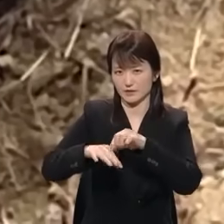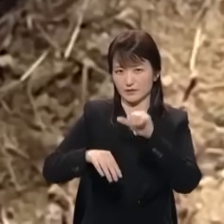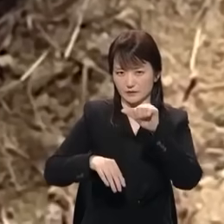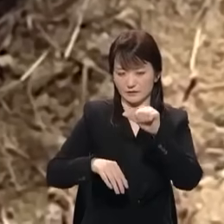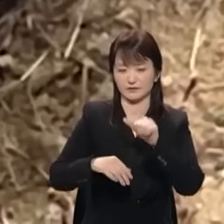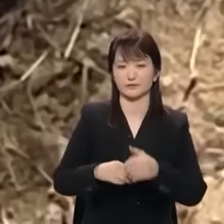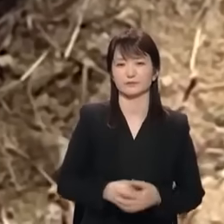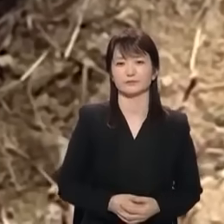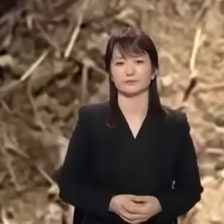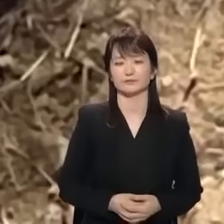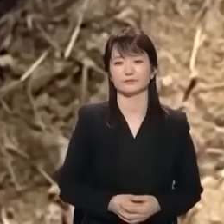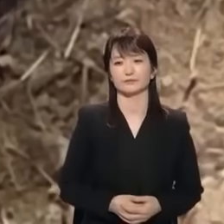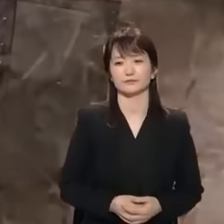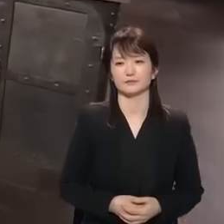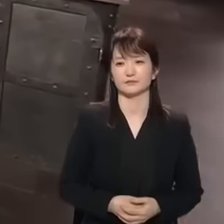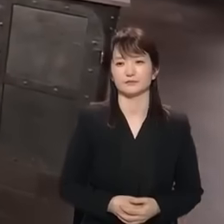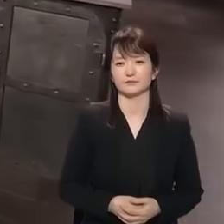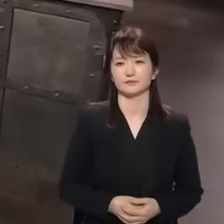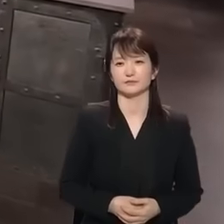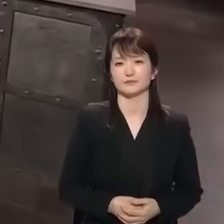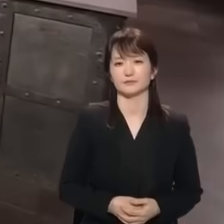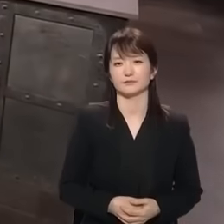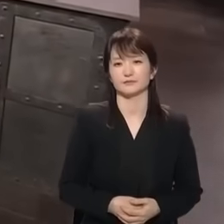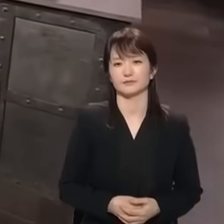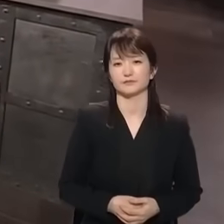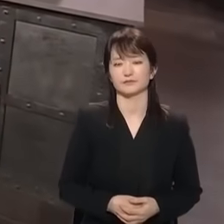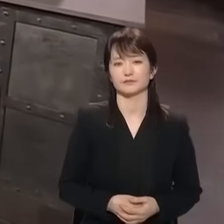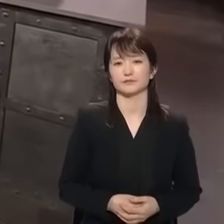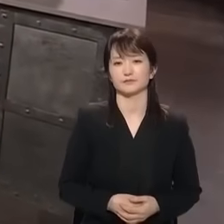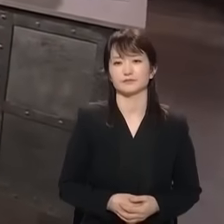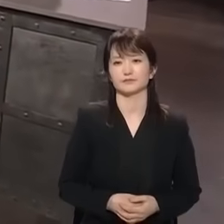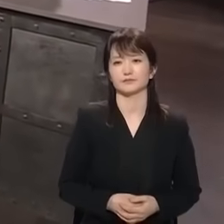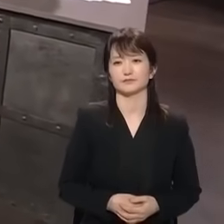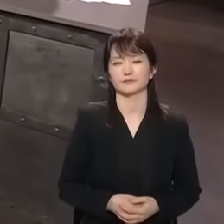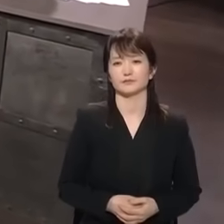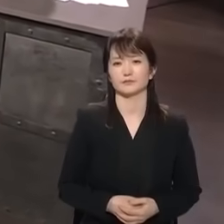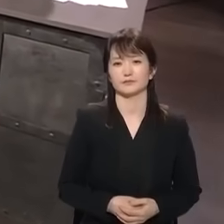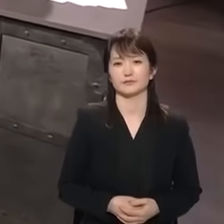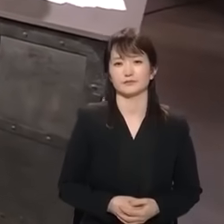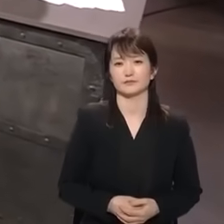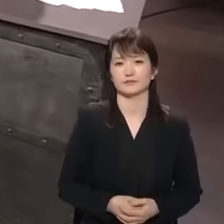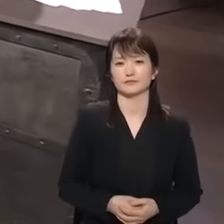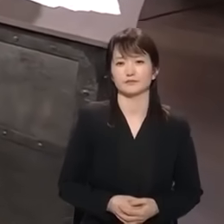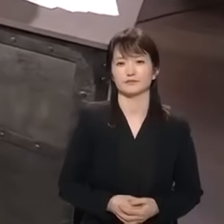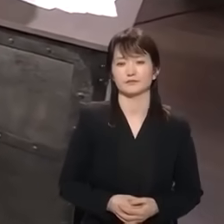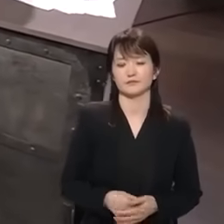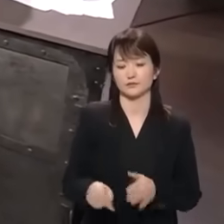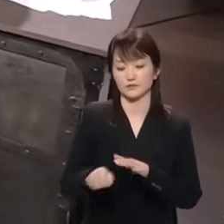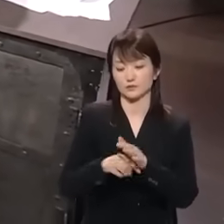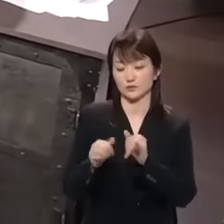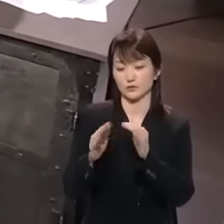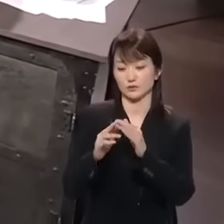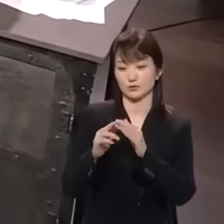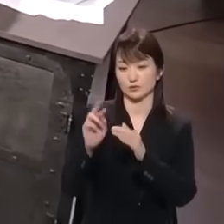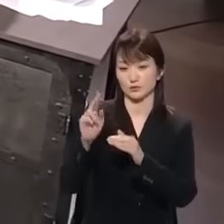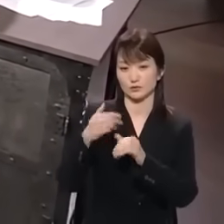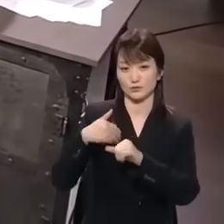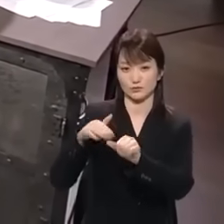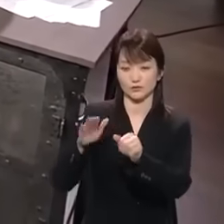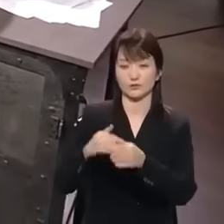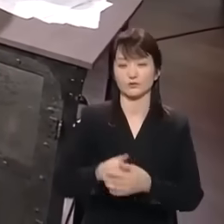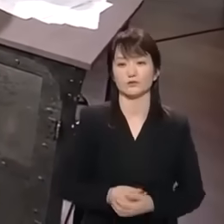자 팀장님 아 각자 집으로 돌려보냈습니다 경찰이 자 그런데 얼마 지나지